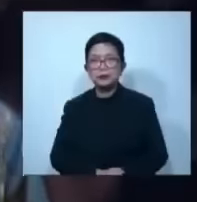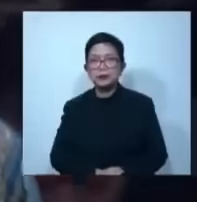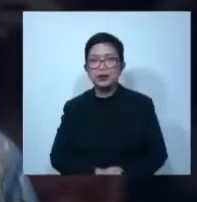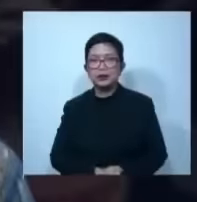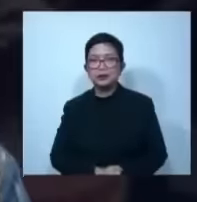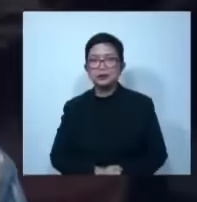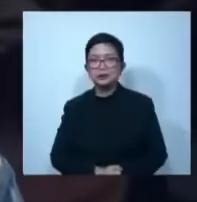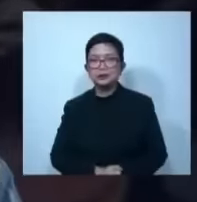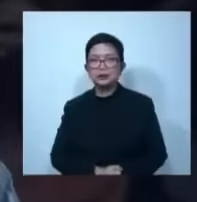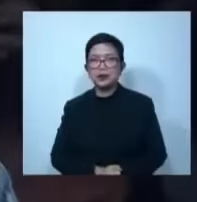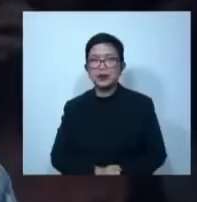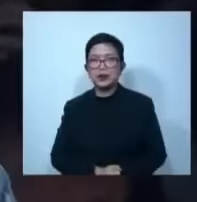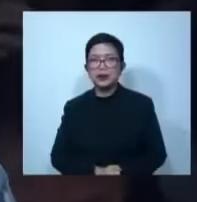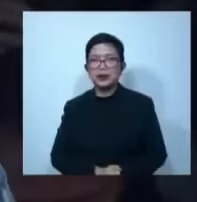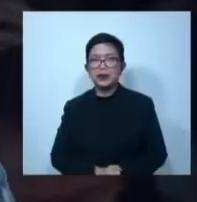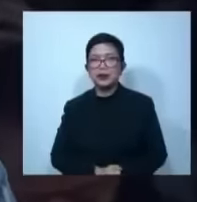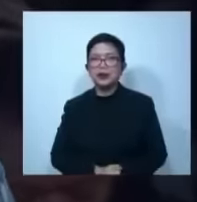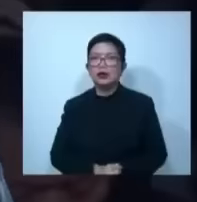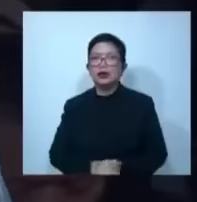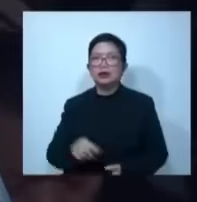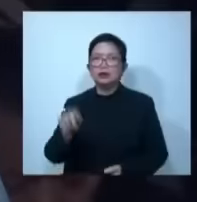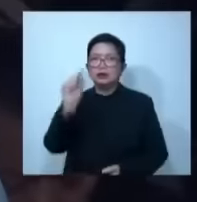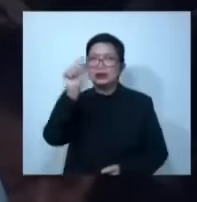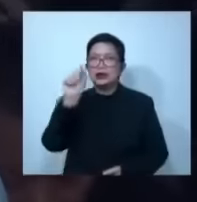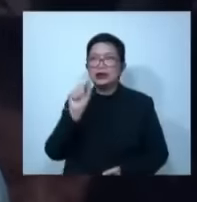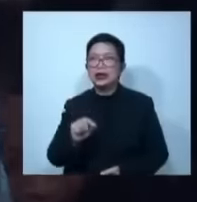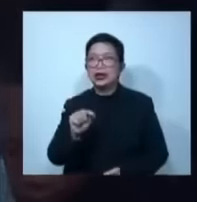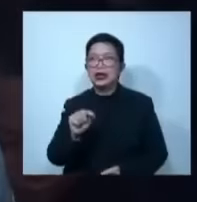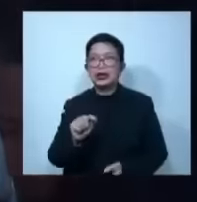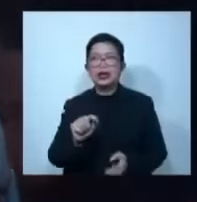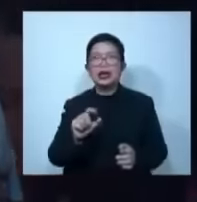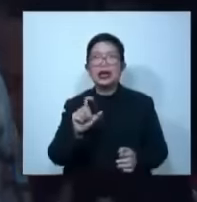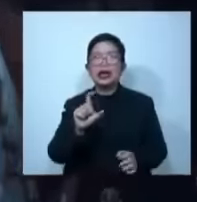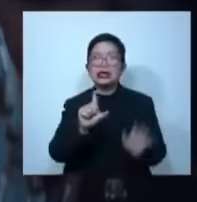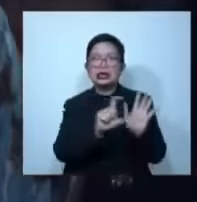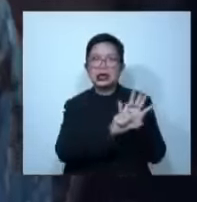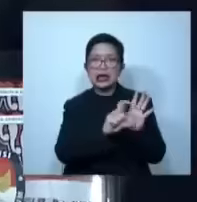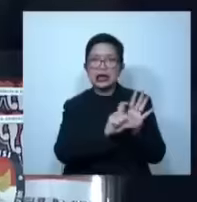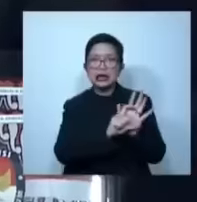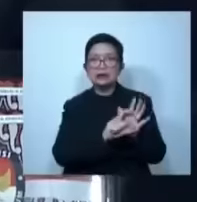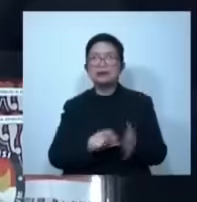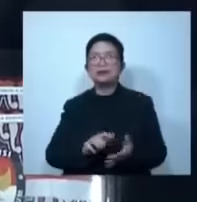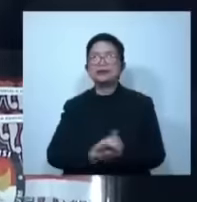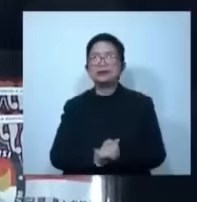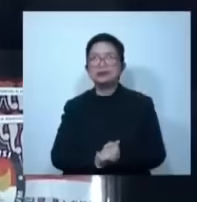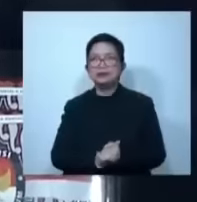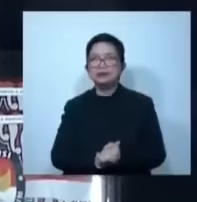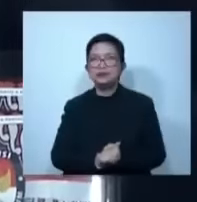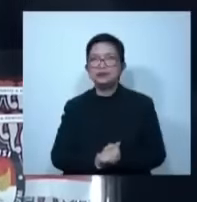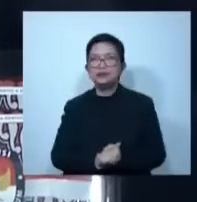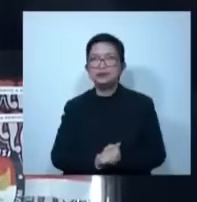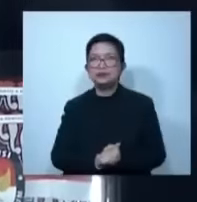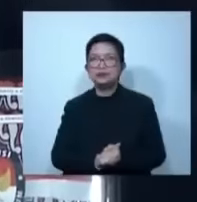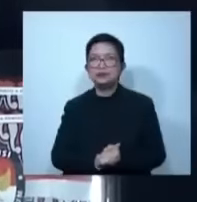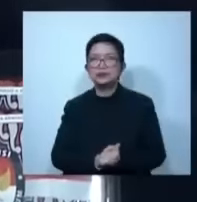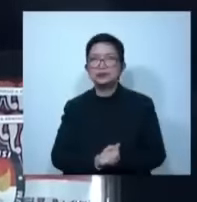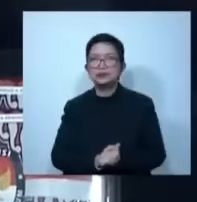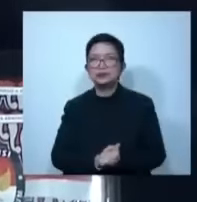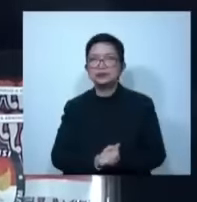Ya. Pertanyaan huruf C. Baik, kita akan menuju ke pemberantasan korupsi dan pertanyaan